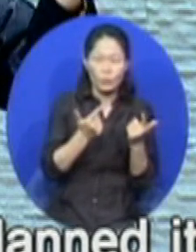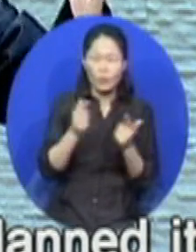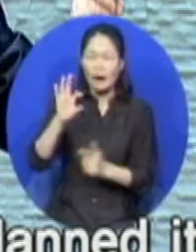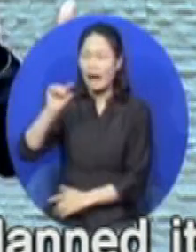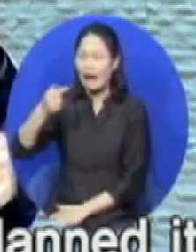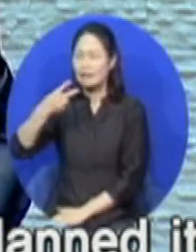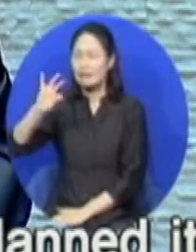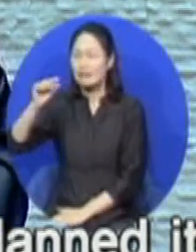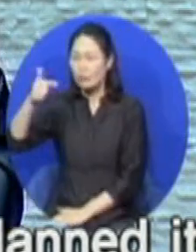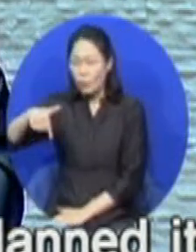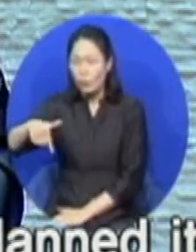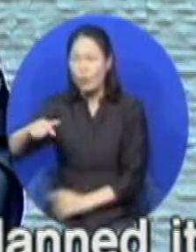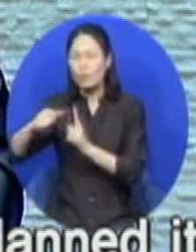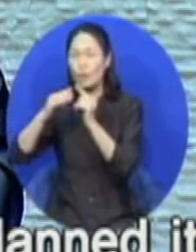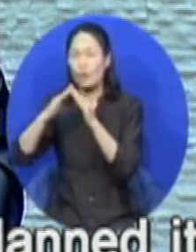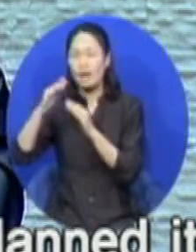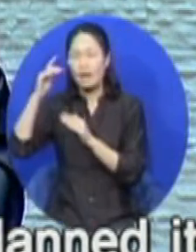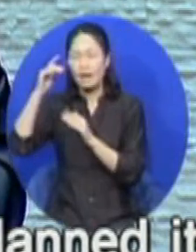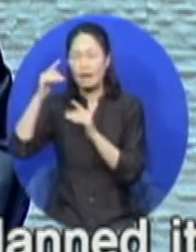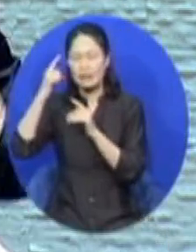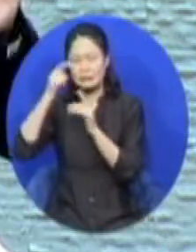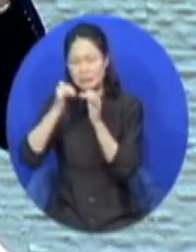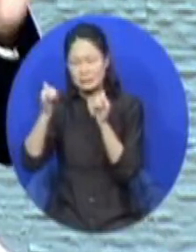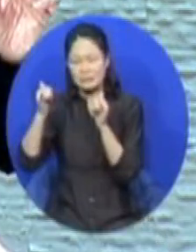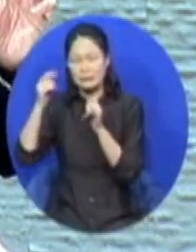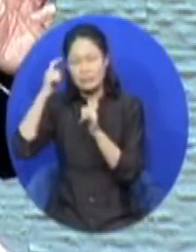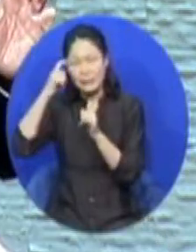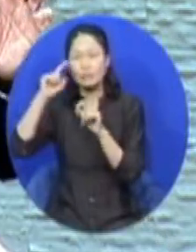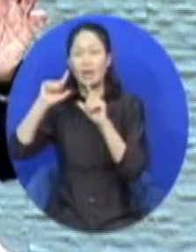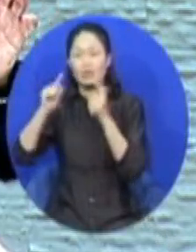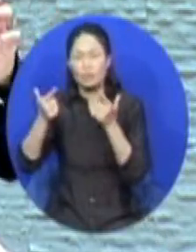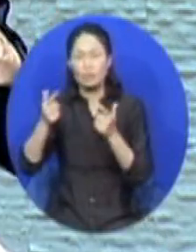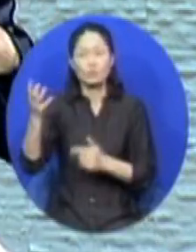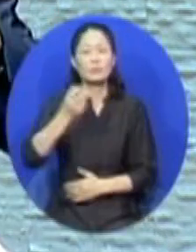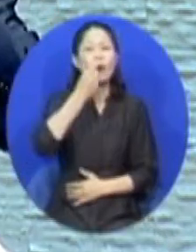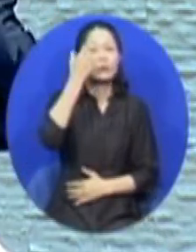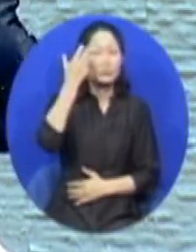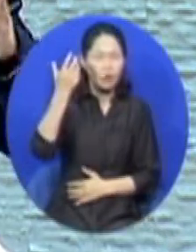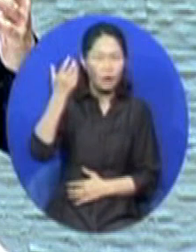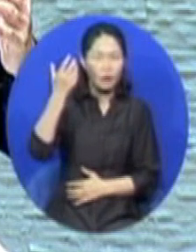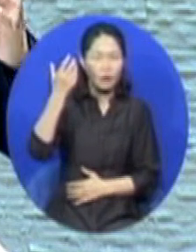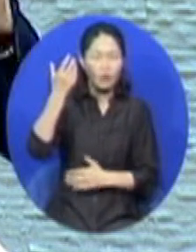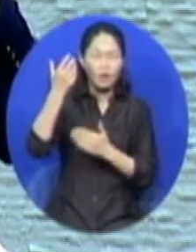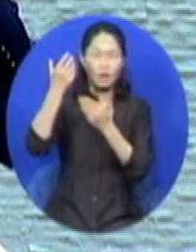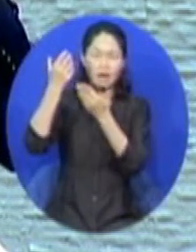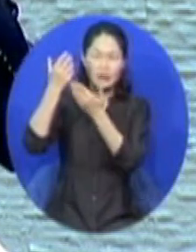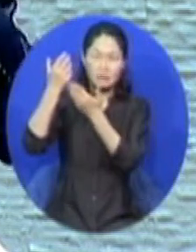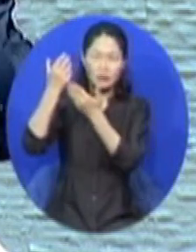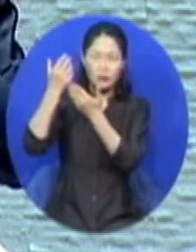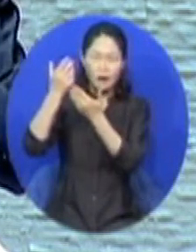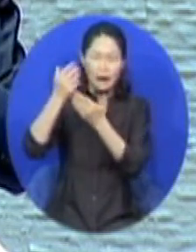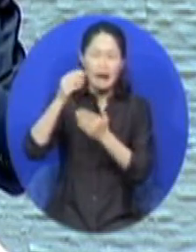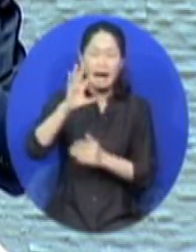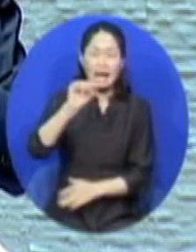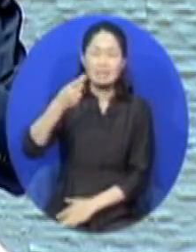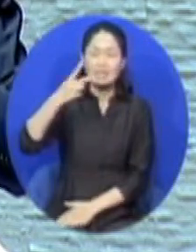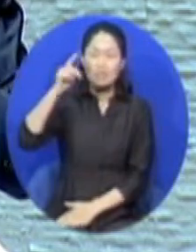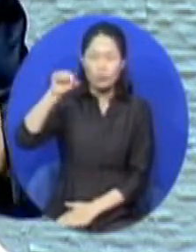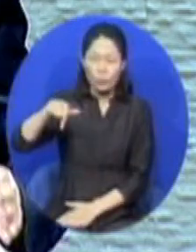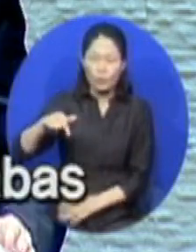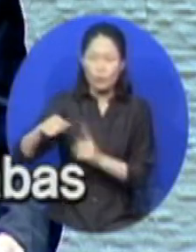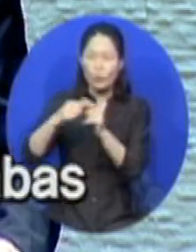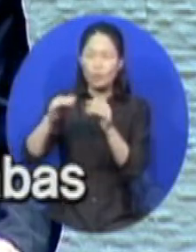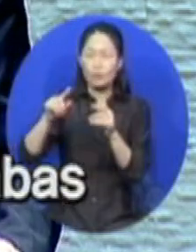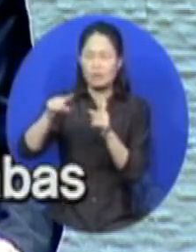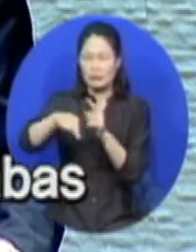안디옥교회 트윈 들이 생각도 아니었고 성령께서 안디옥 10 교인들에게 직접 지시 하셨어요